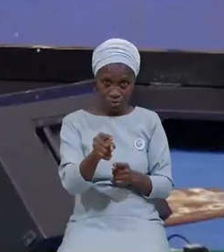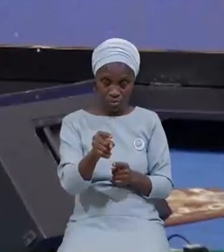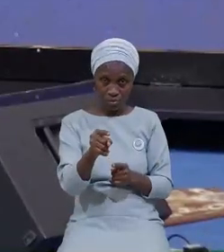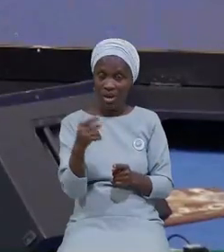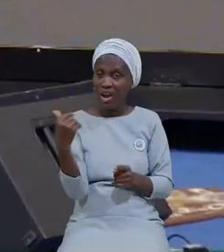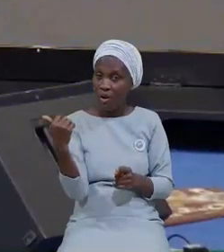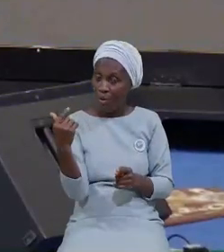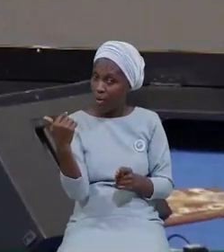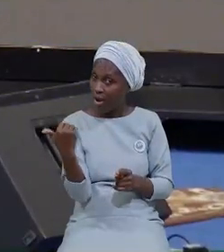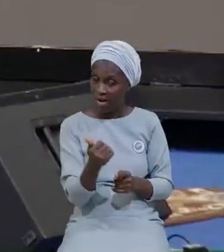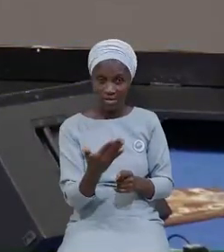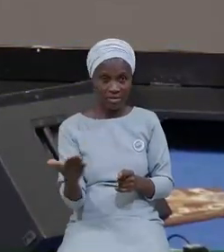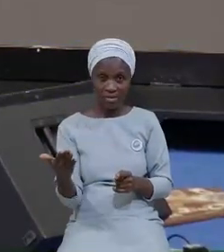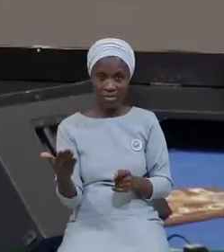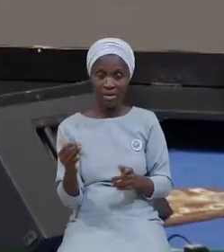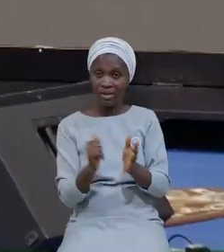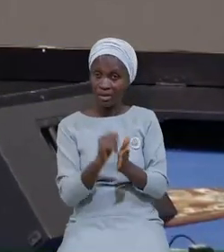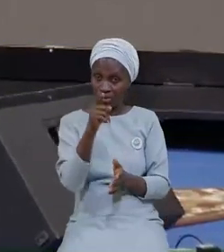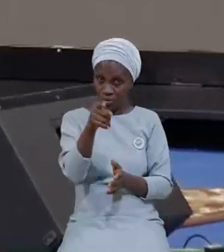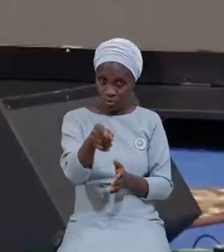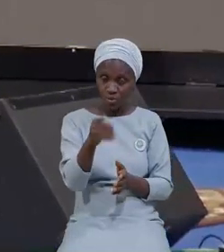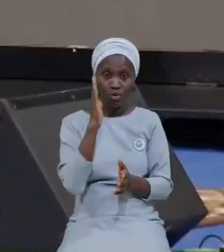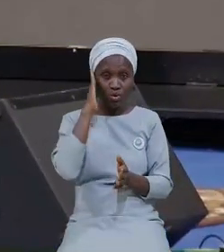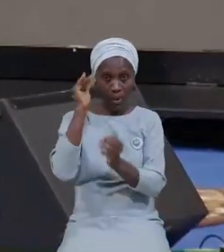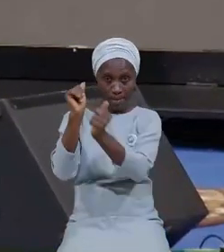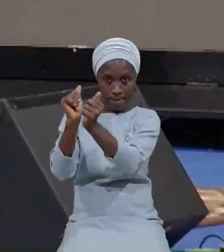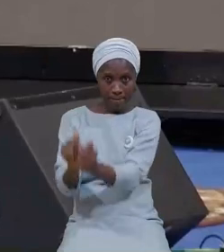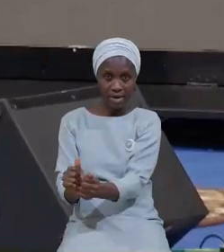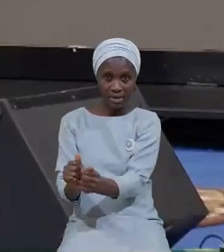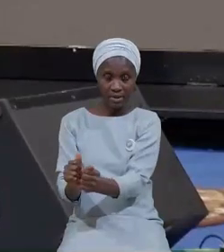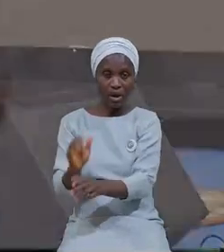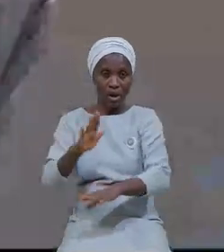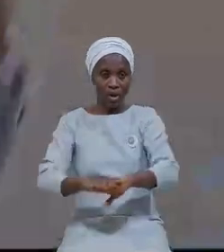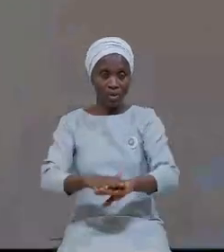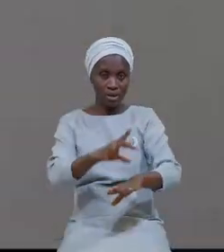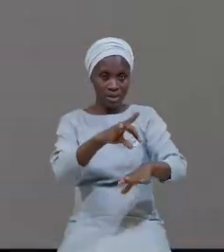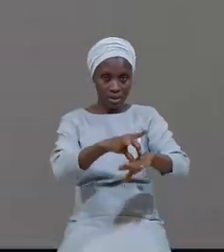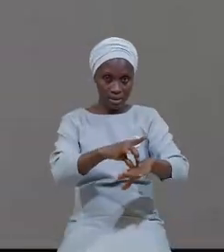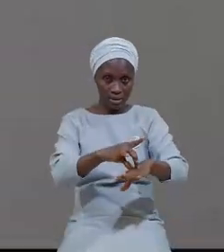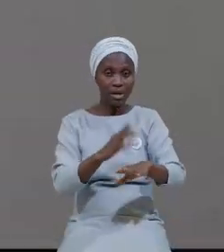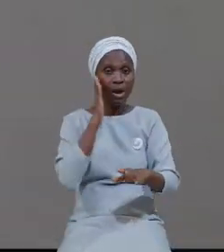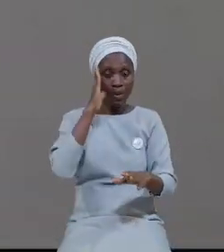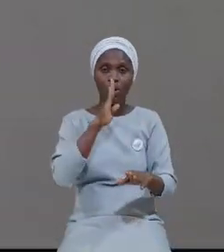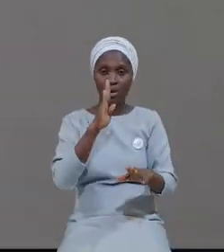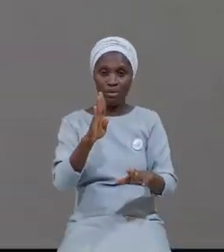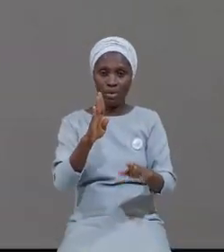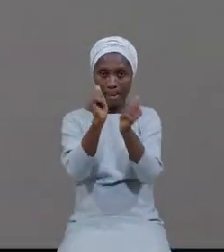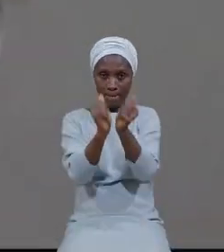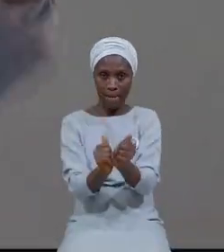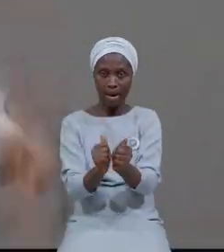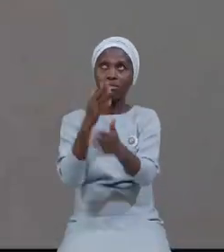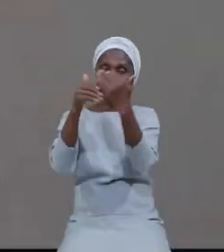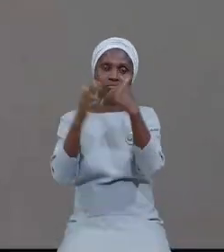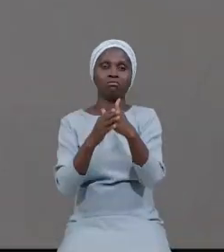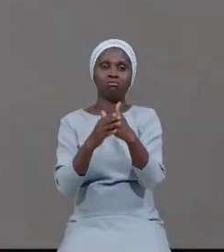vérité tout ce que vous lerez sur la terre sera lié